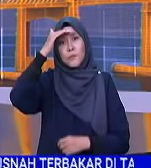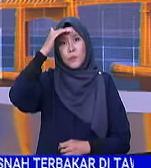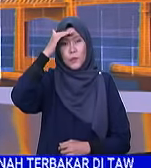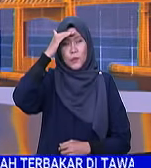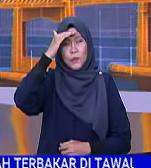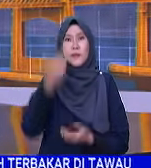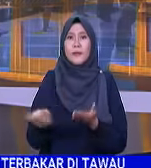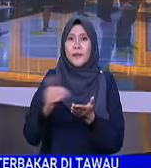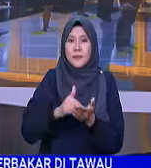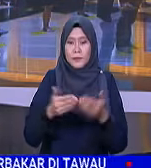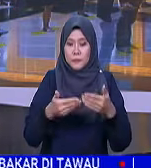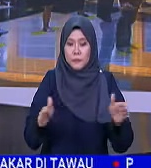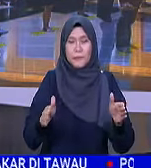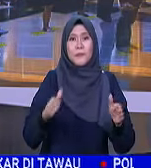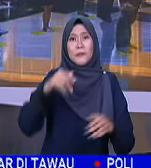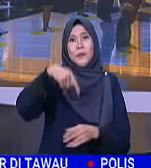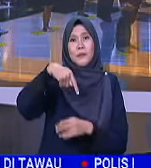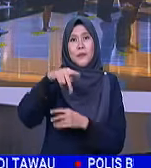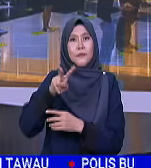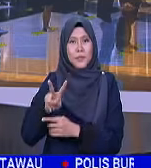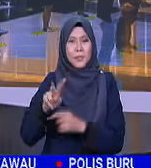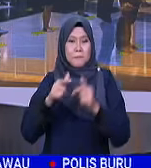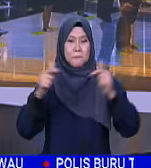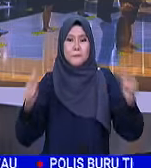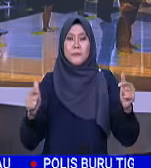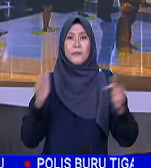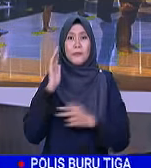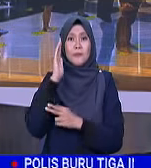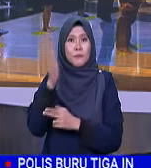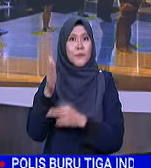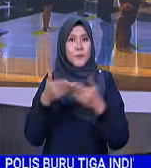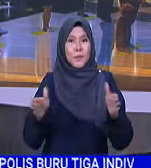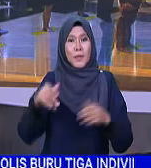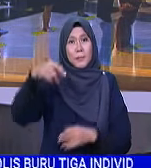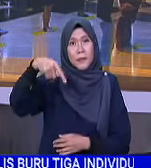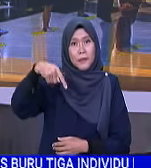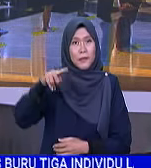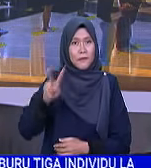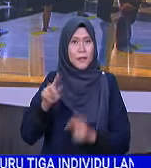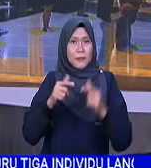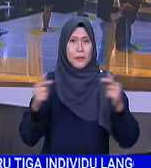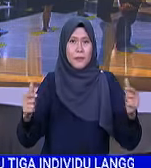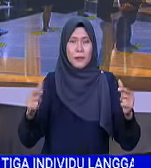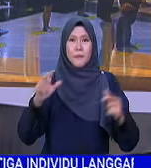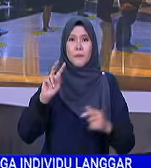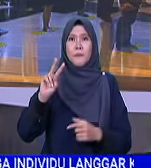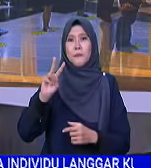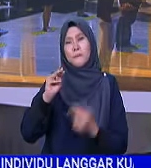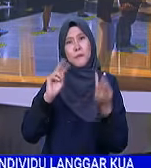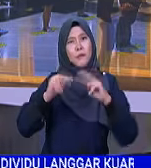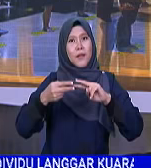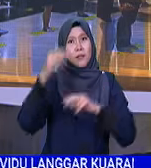Johor, satu lagi pusat pemberian vaksin PPV Mega dibuka. PPV Integrasi Mega South Key Mid Valley Johor Bahru